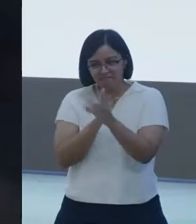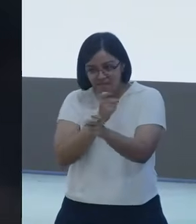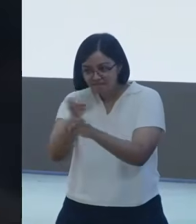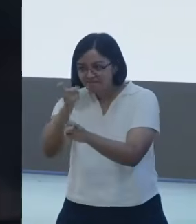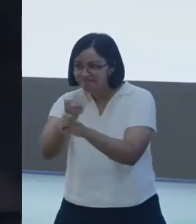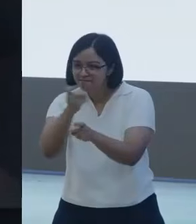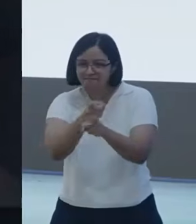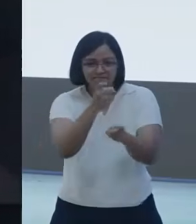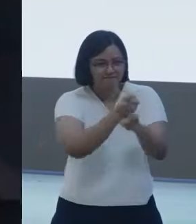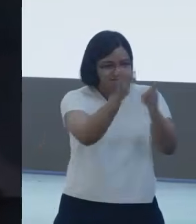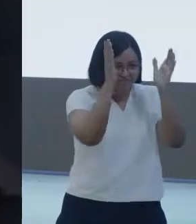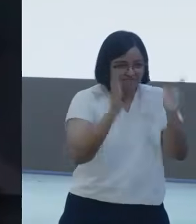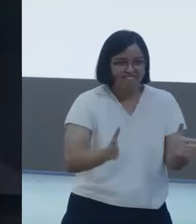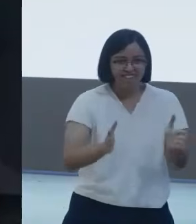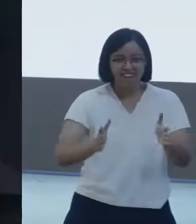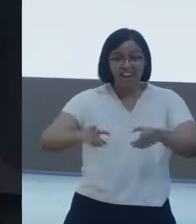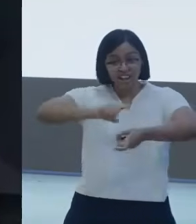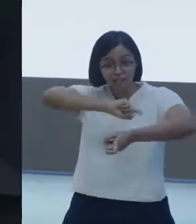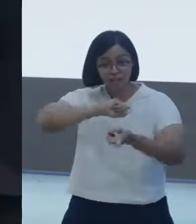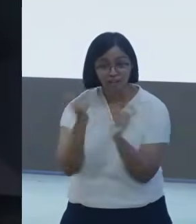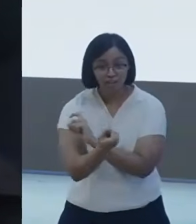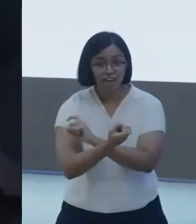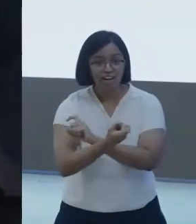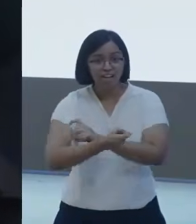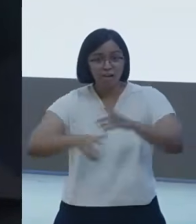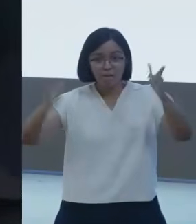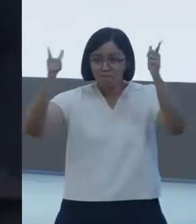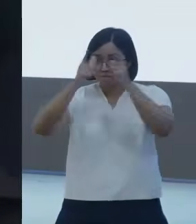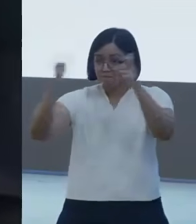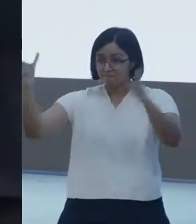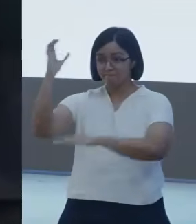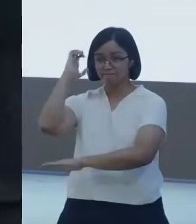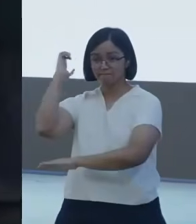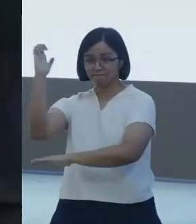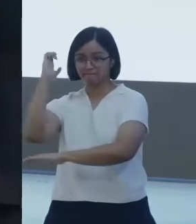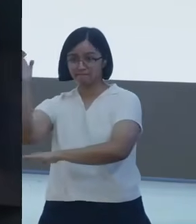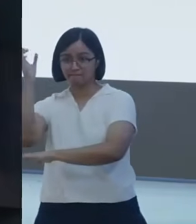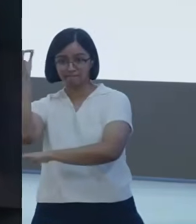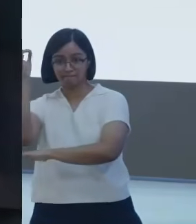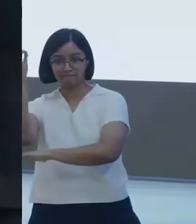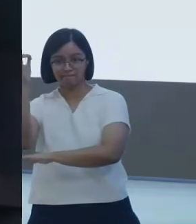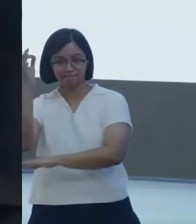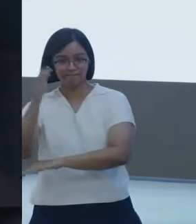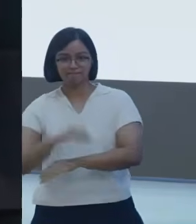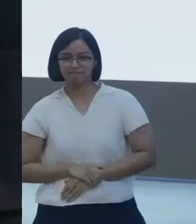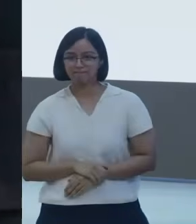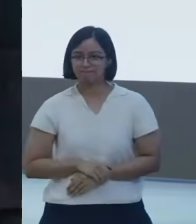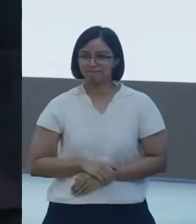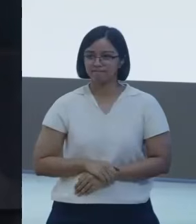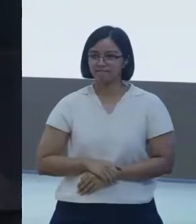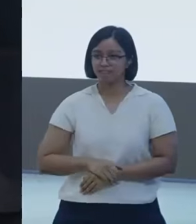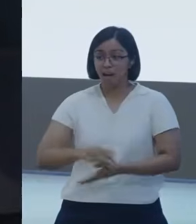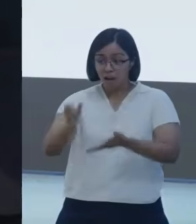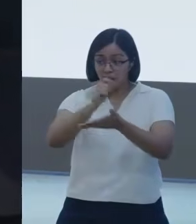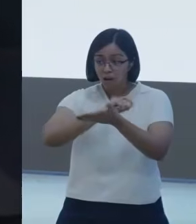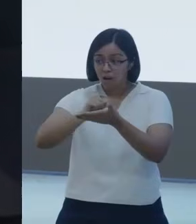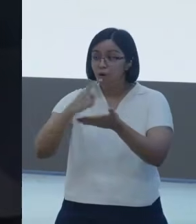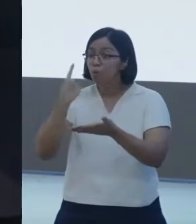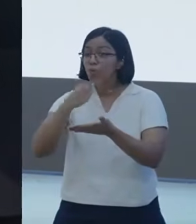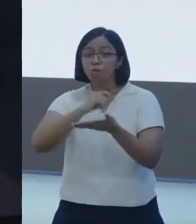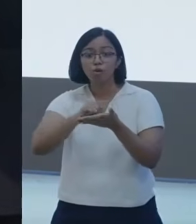maging pinakadakilang ebanghelista nito. Ulitin ko po, ang sumulat, si